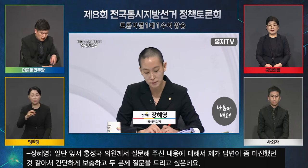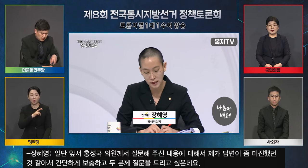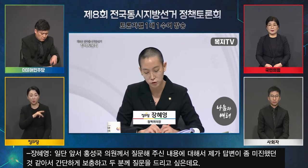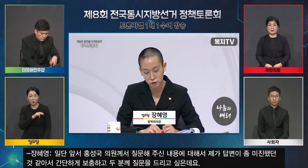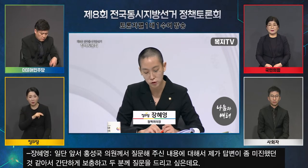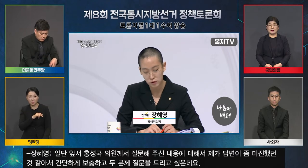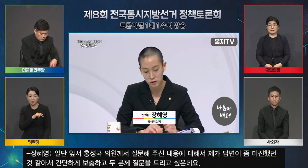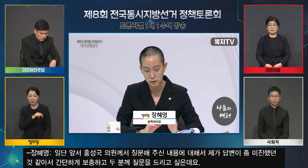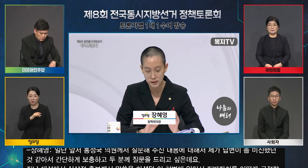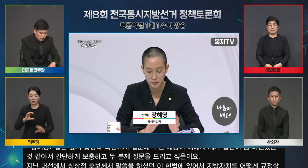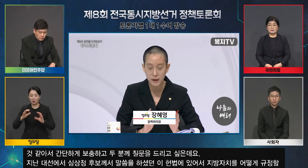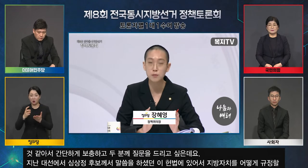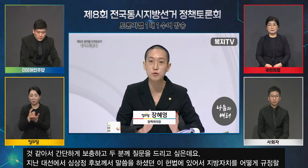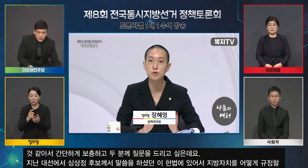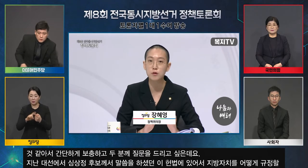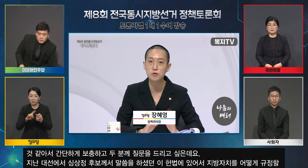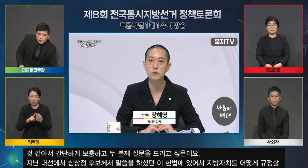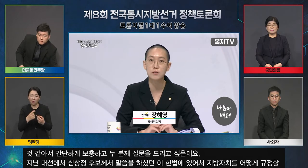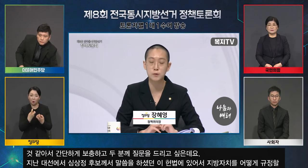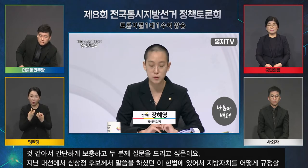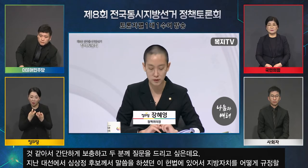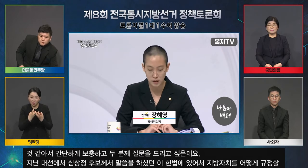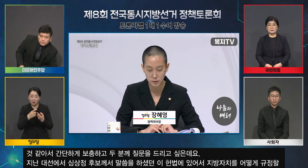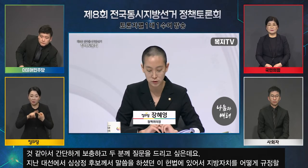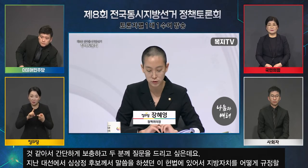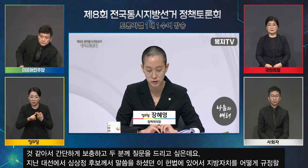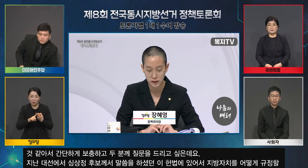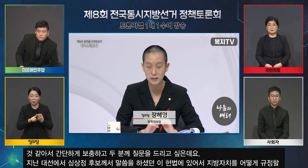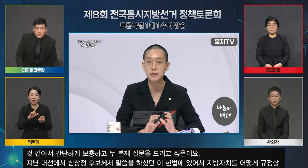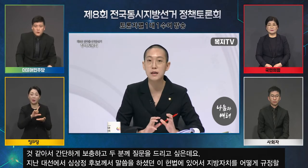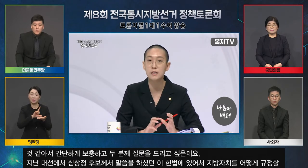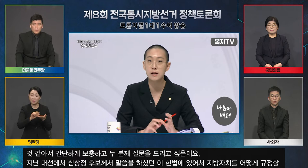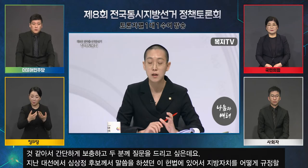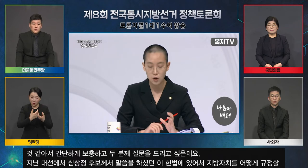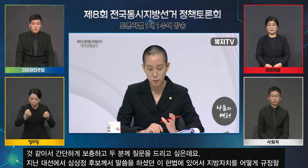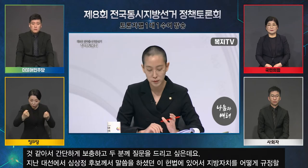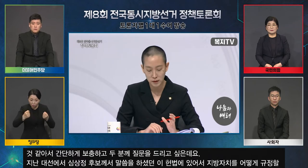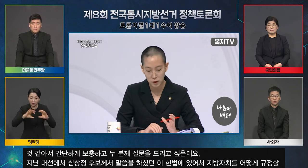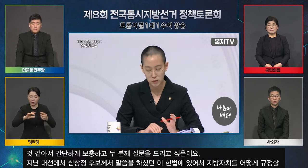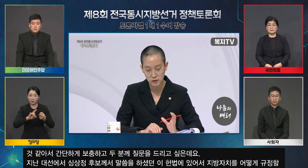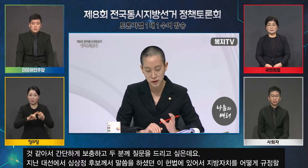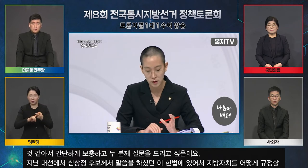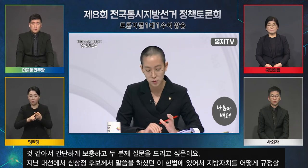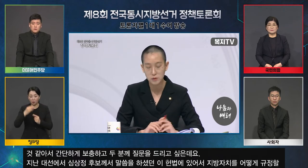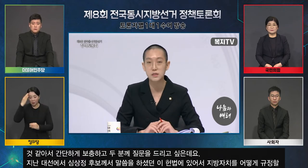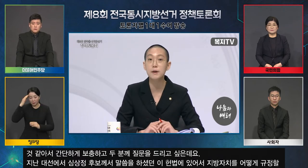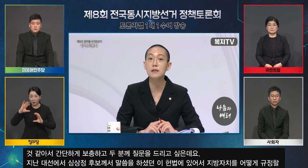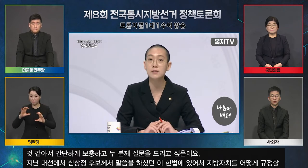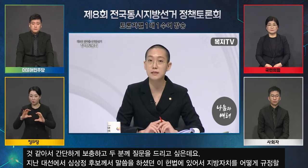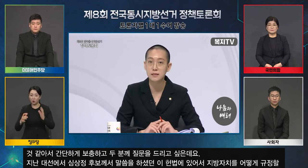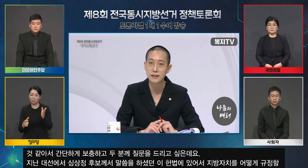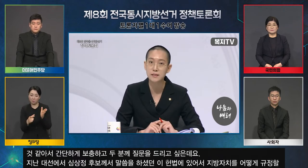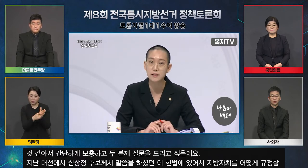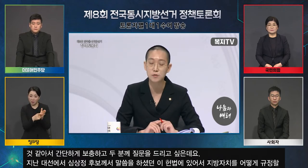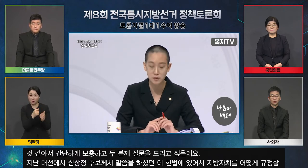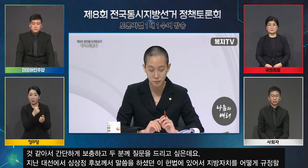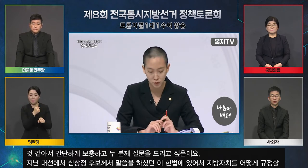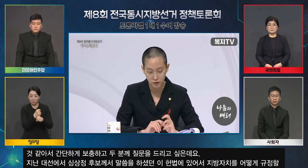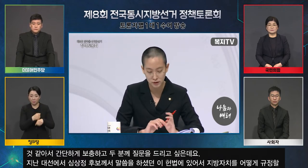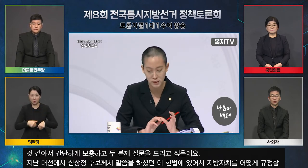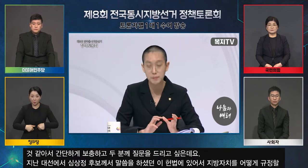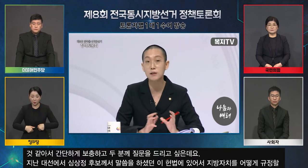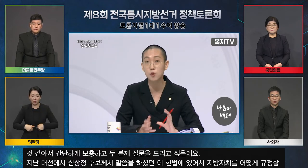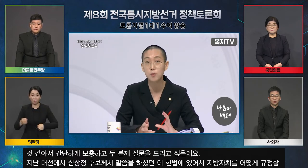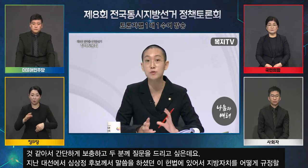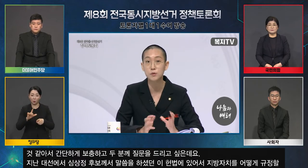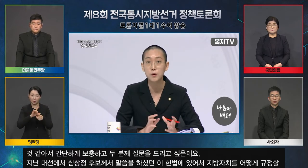일단 지방분권 국가로서 대한민국의 지향을 헌법에다 명시를 하고 지방자치단체라고 하는